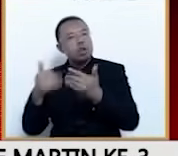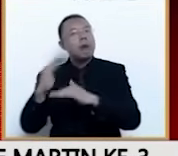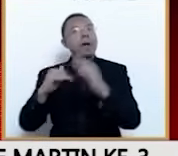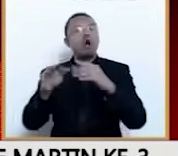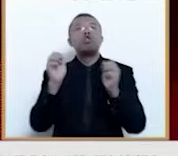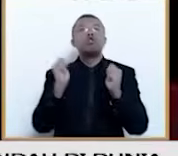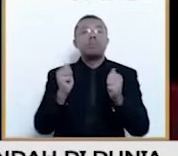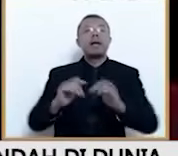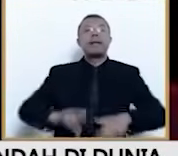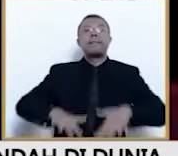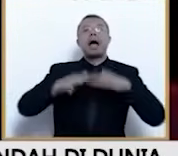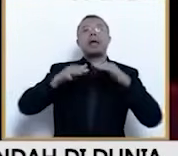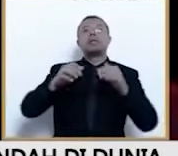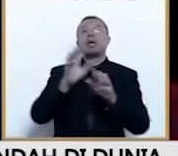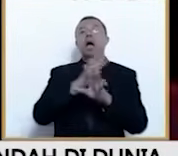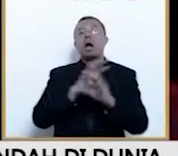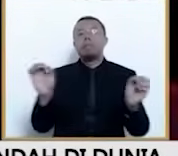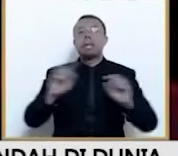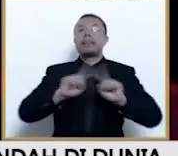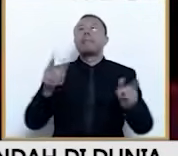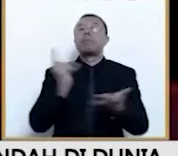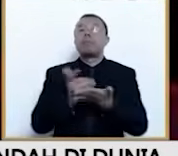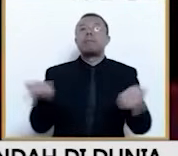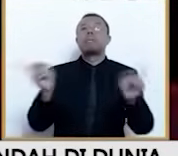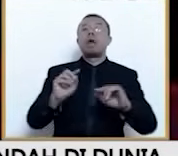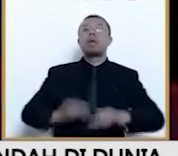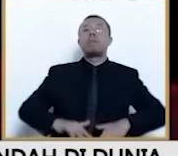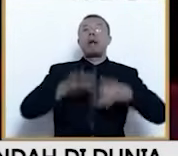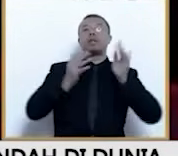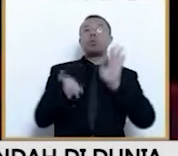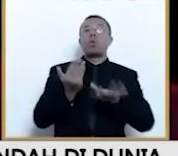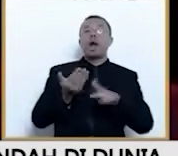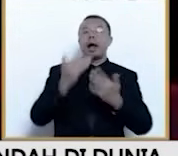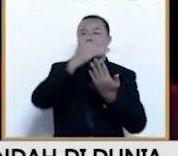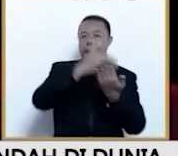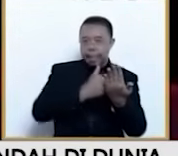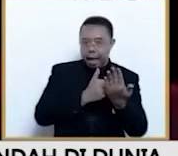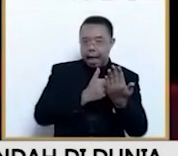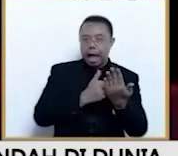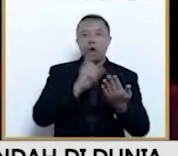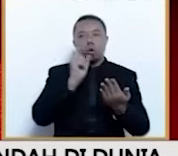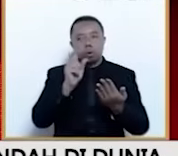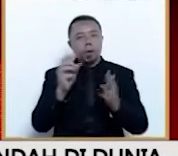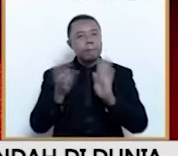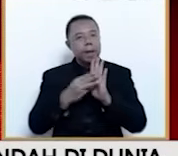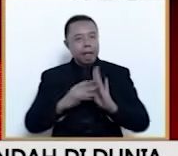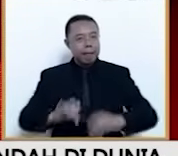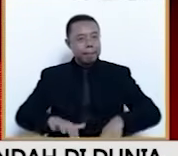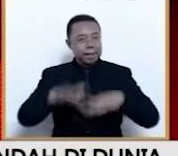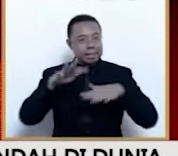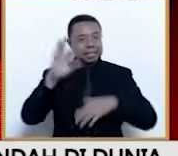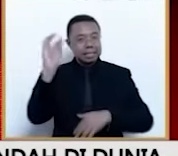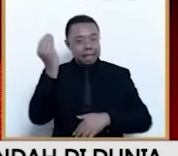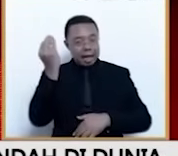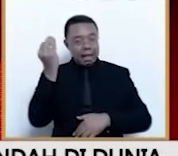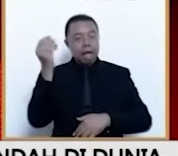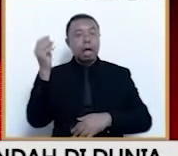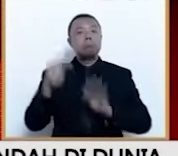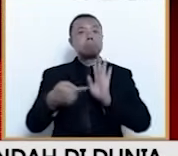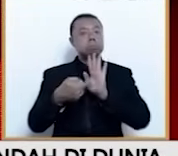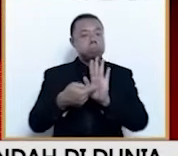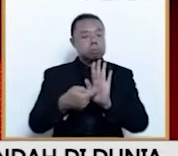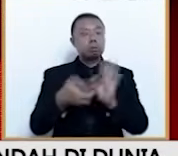menanggulangi banjir, tapi bencana tetap terjadi. Data penanggulangan bencana Jakarta